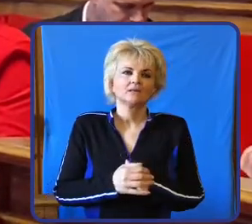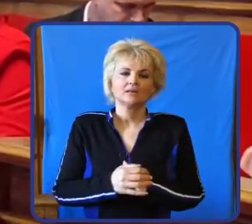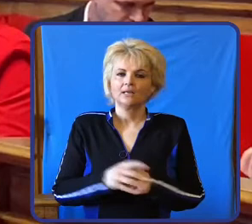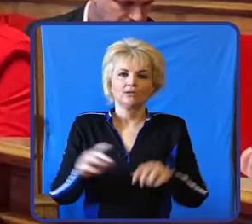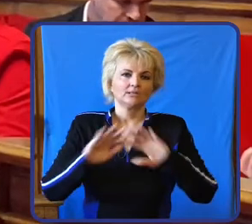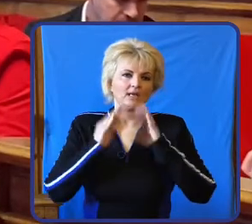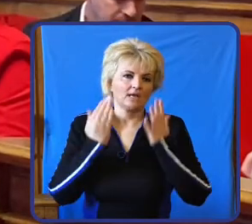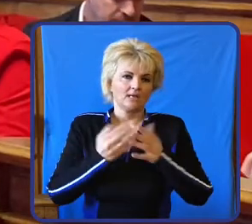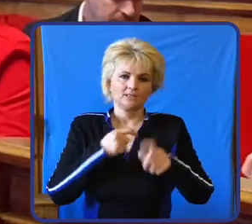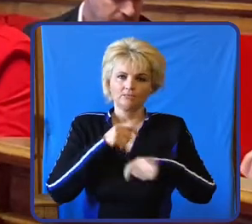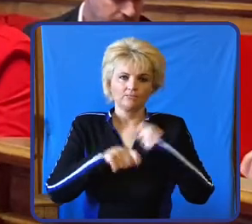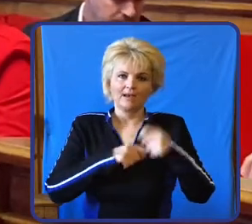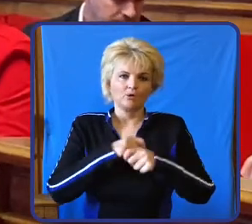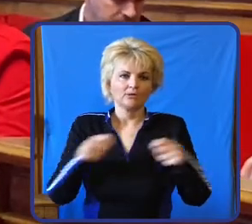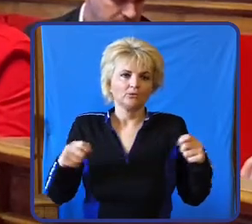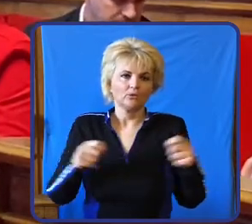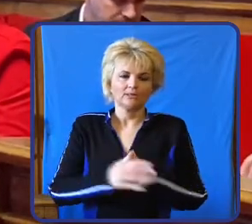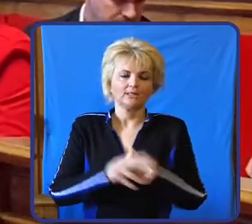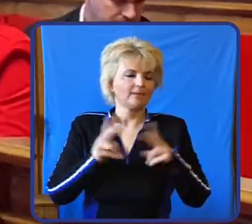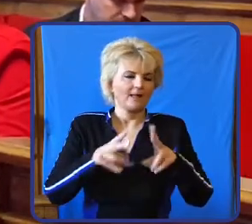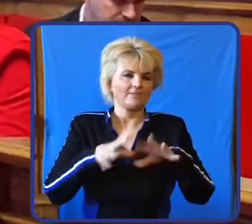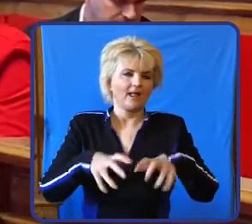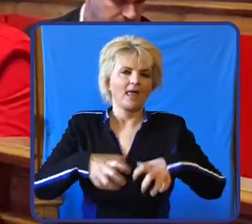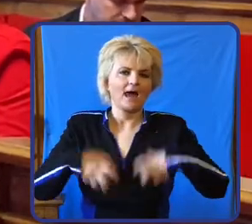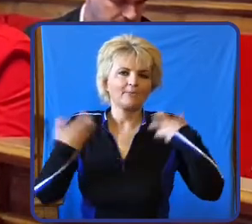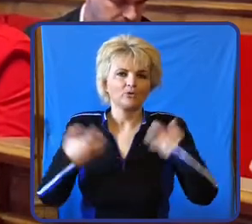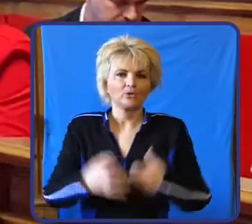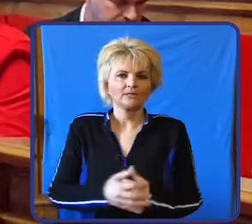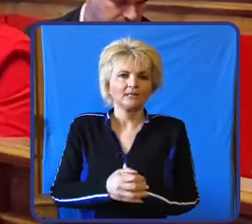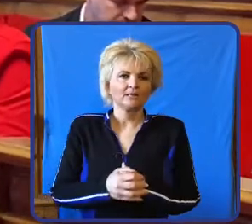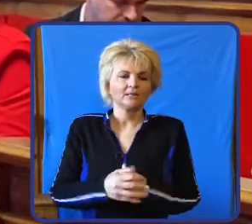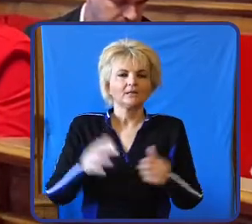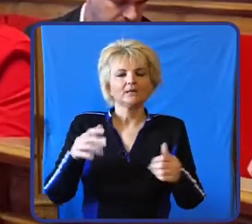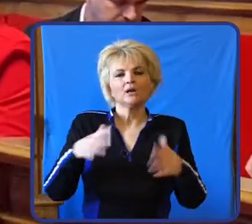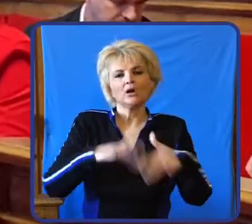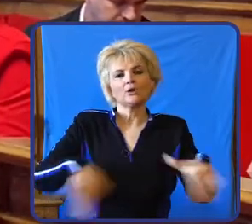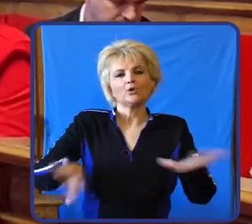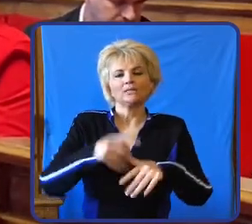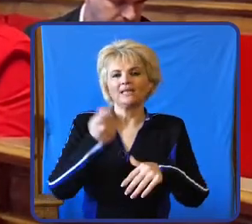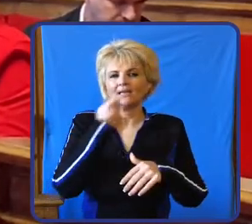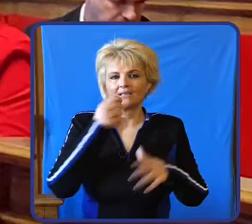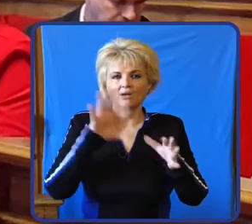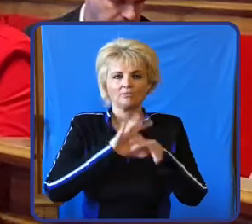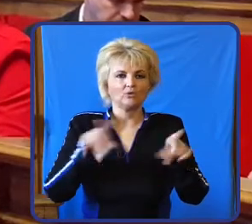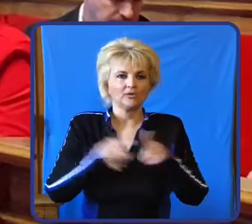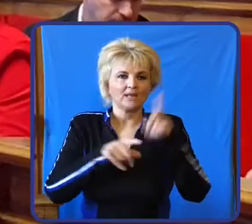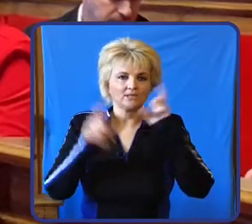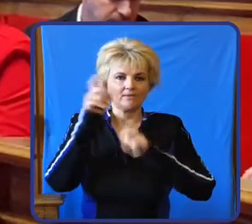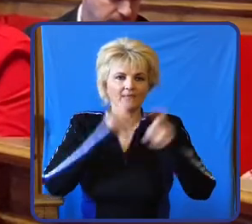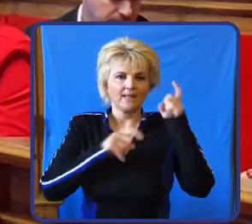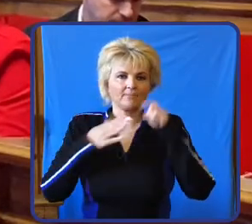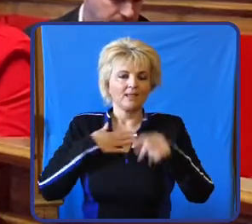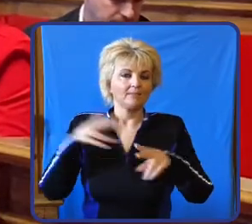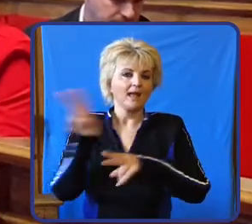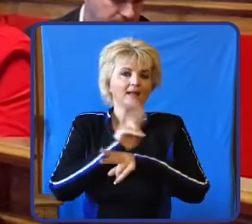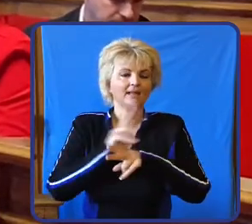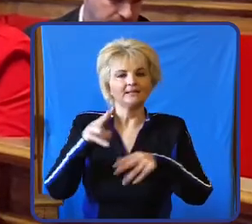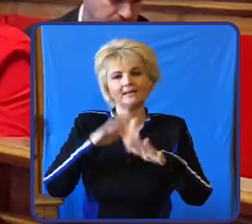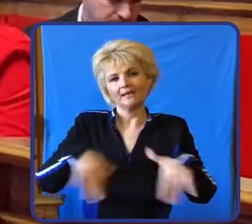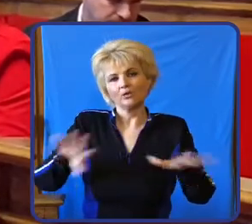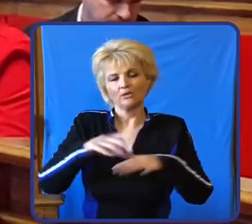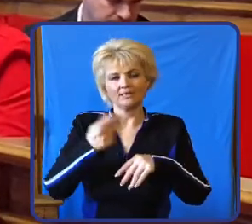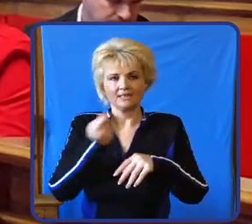az egésznek, tehát ezzel nem tudom, nem hiszem, hogy föl kellene háborodni. A közétkeztetés kapcsán ugyanez a véleményem, tehát ellenőrzik a